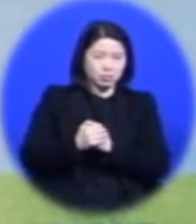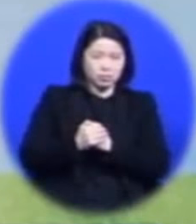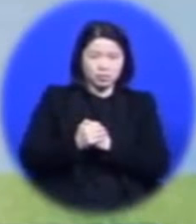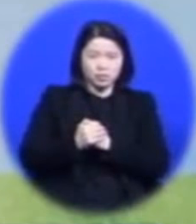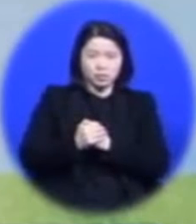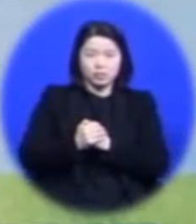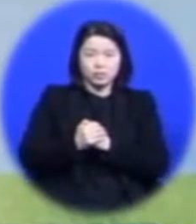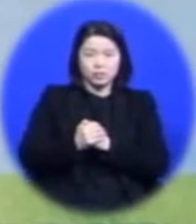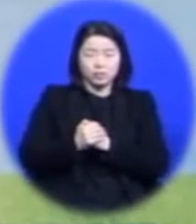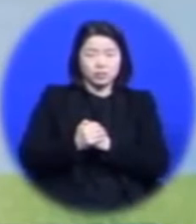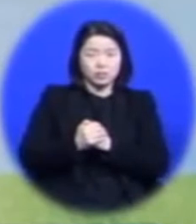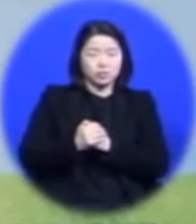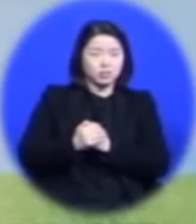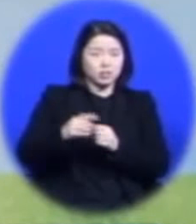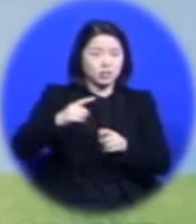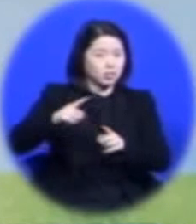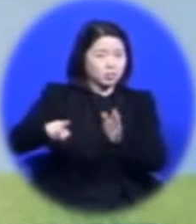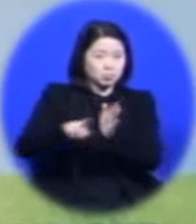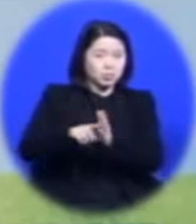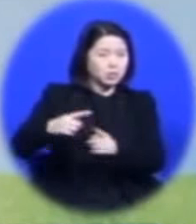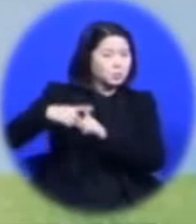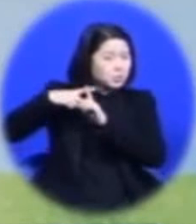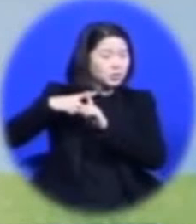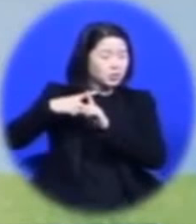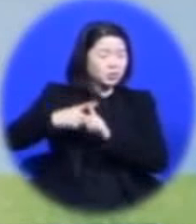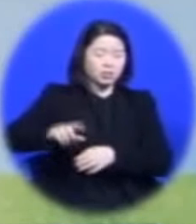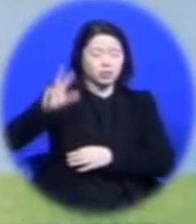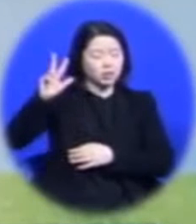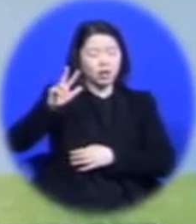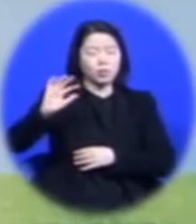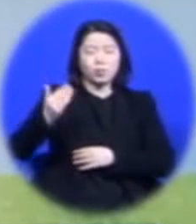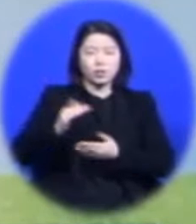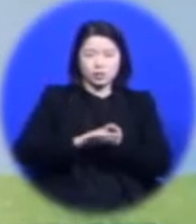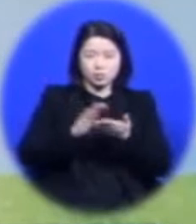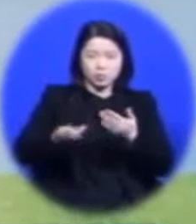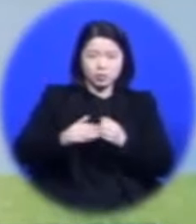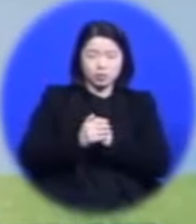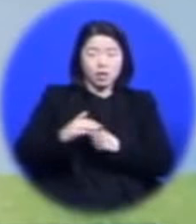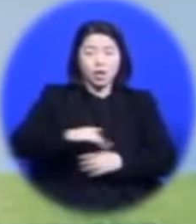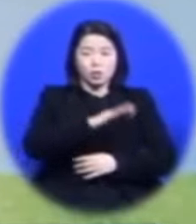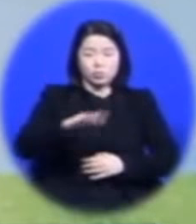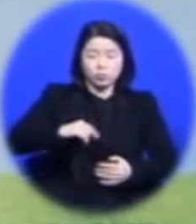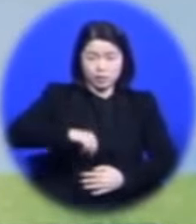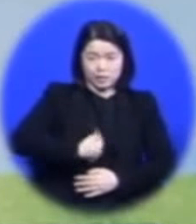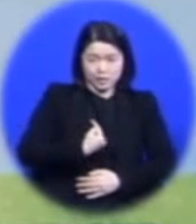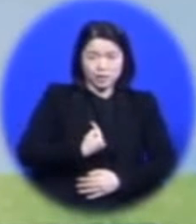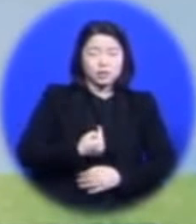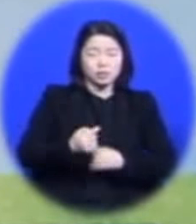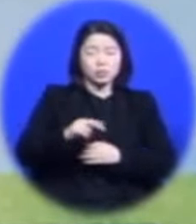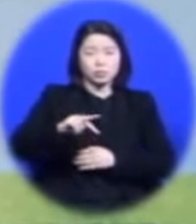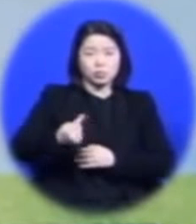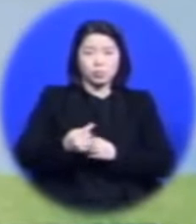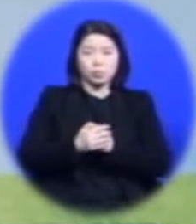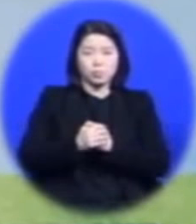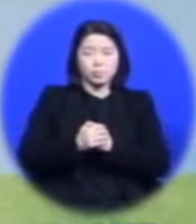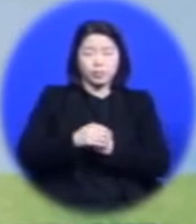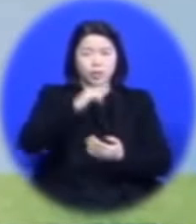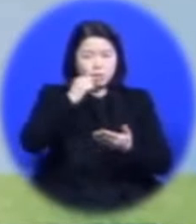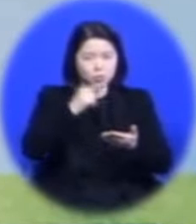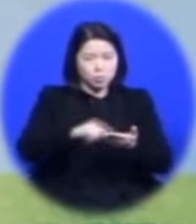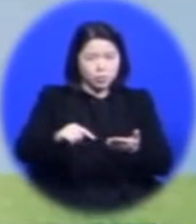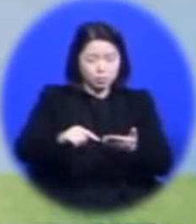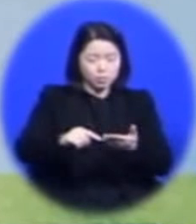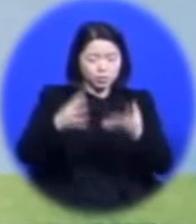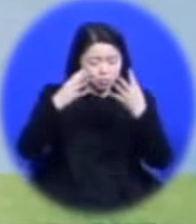싫어합니다 순교 각오도 해야 돼요 우리 자신도 손해볼 것이